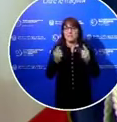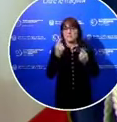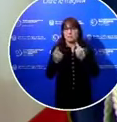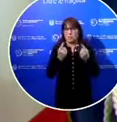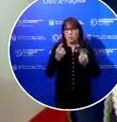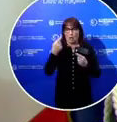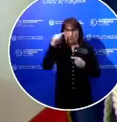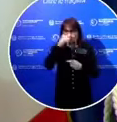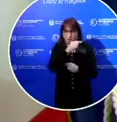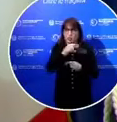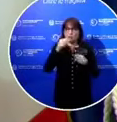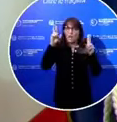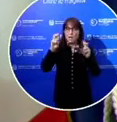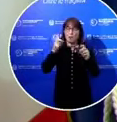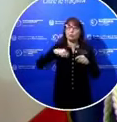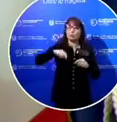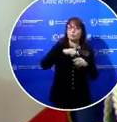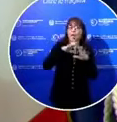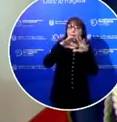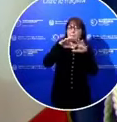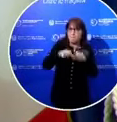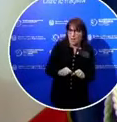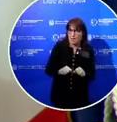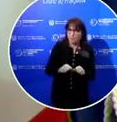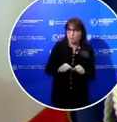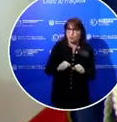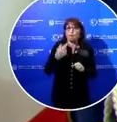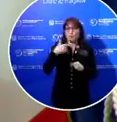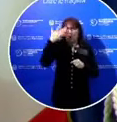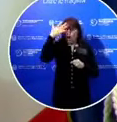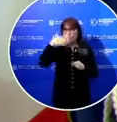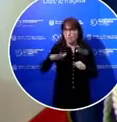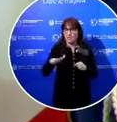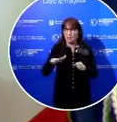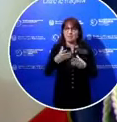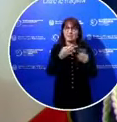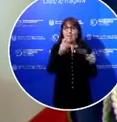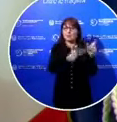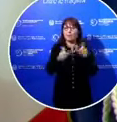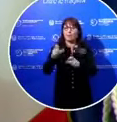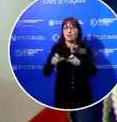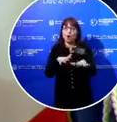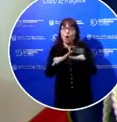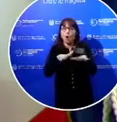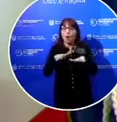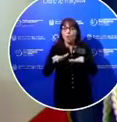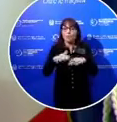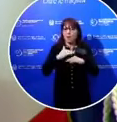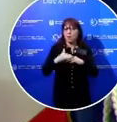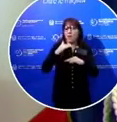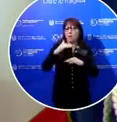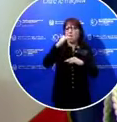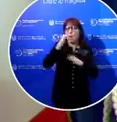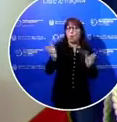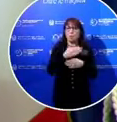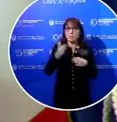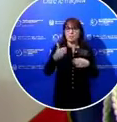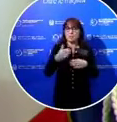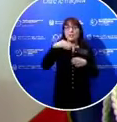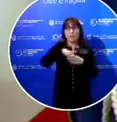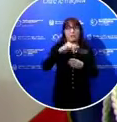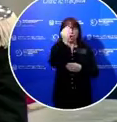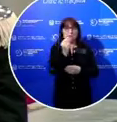tematiche affrontate, il grande impegno e la consapevolezza di quanti operano ad ogni livello nei settori e nelle istituzioni